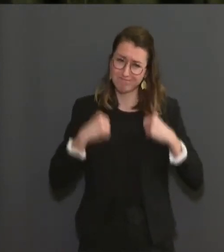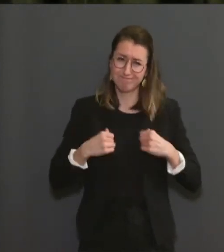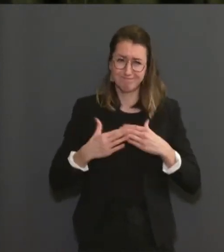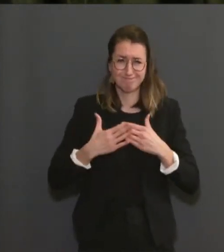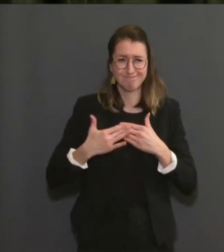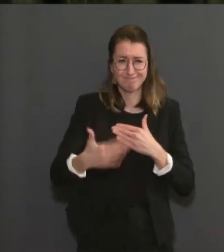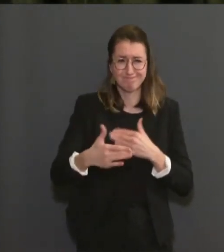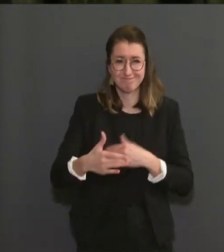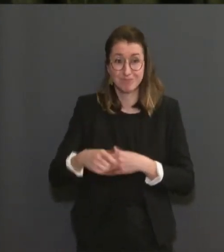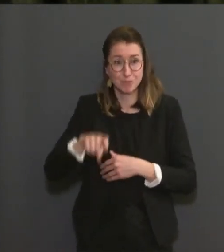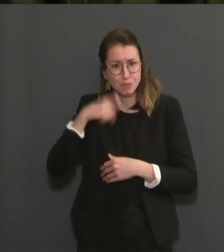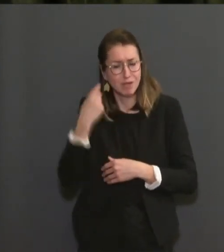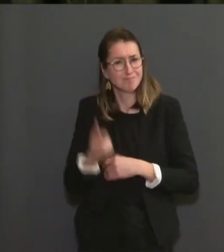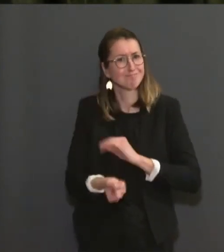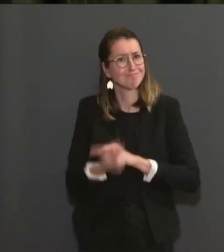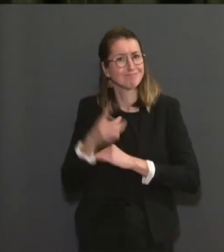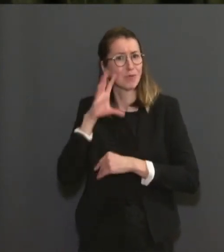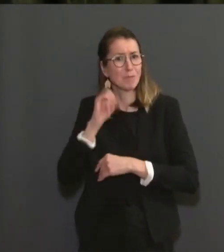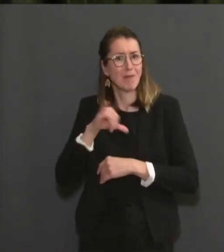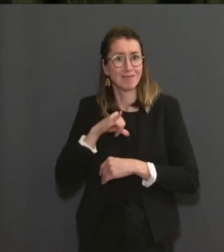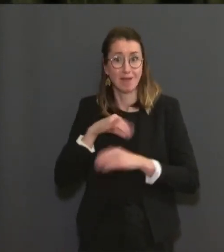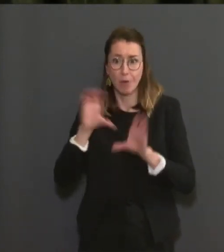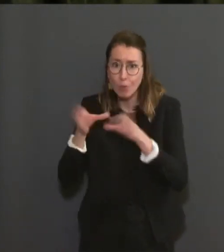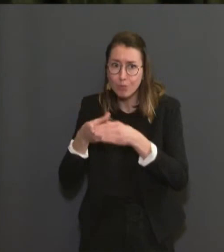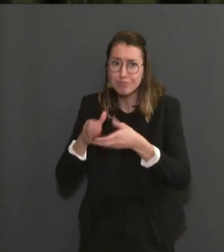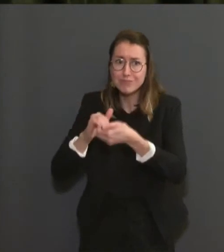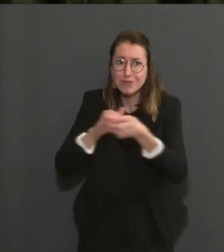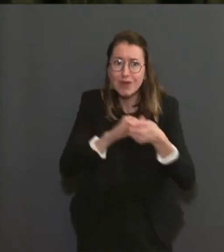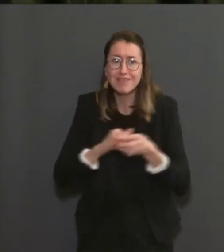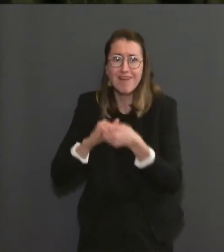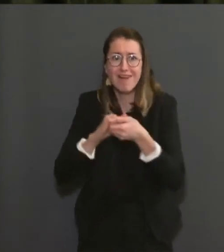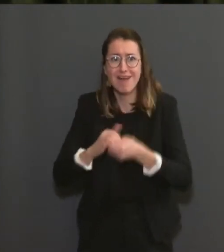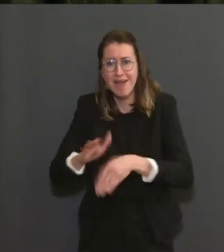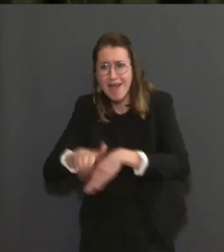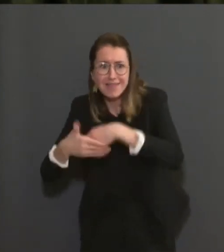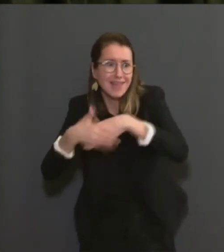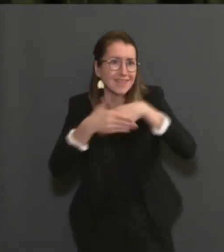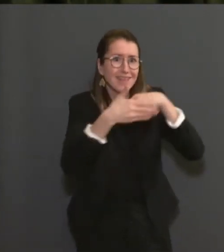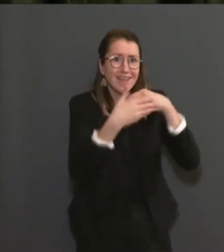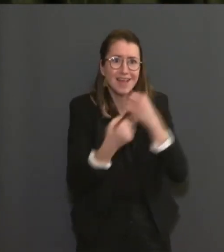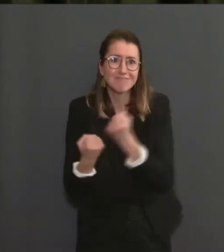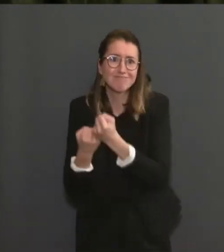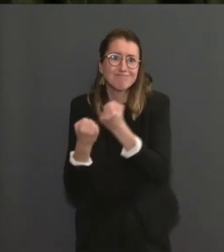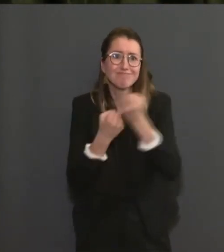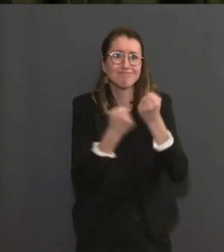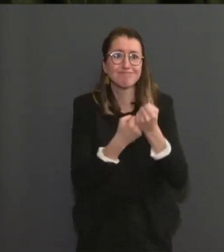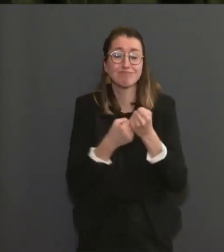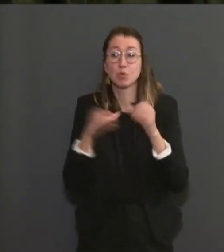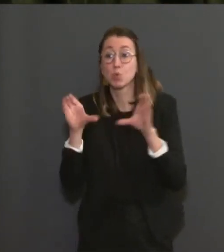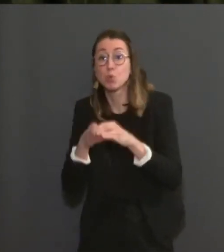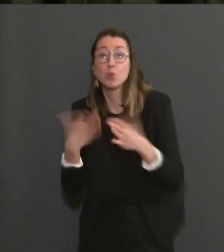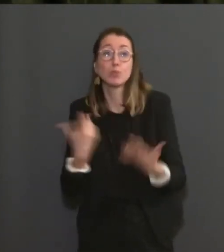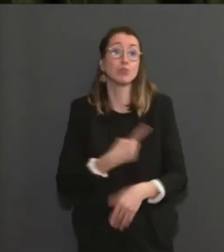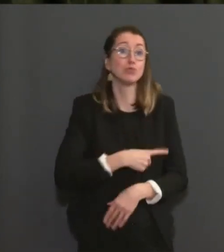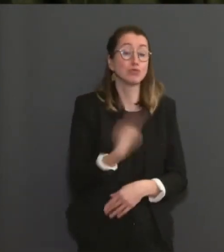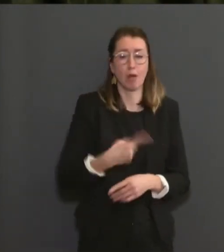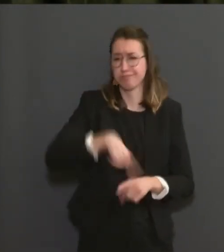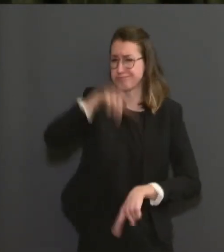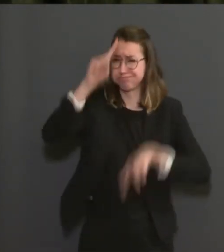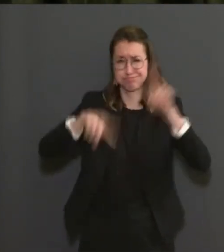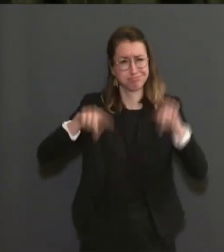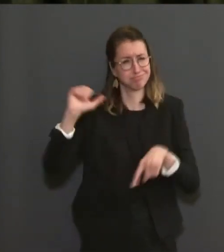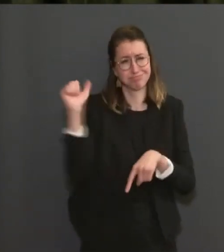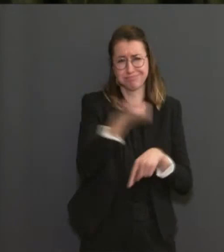collectives qu'individuelles, que locales. Elles apportent ce surplus de solidarité bienvenu et nécessaire en cette étrange